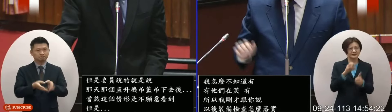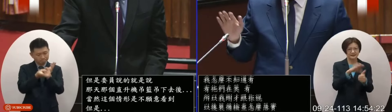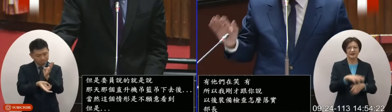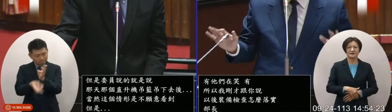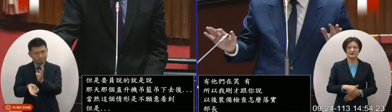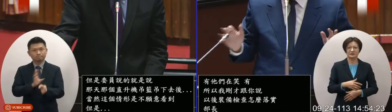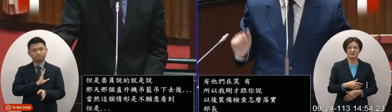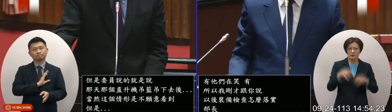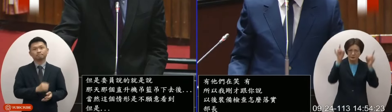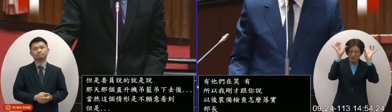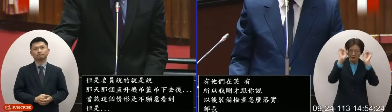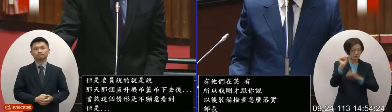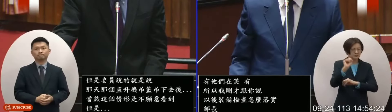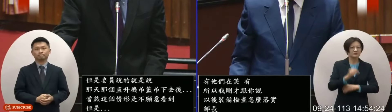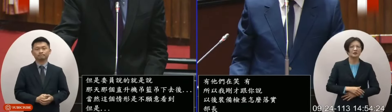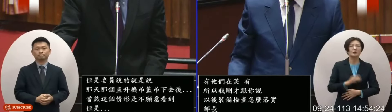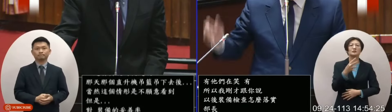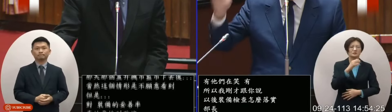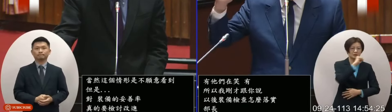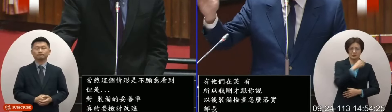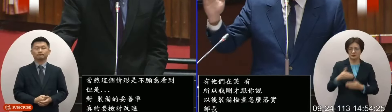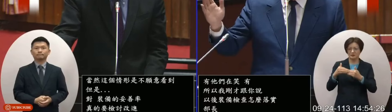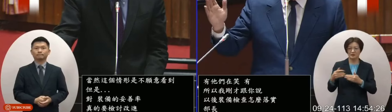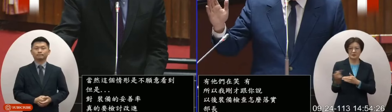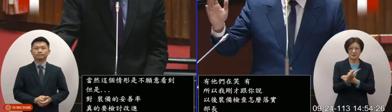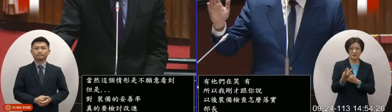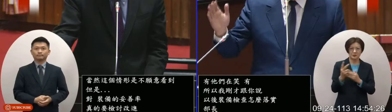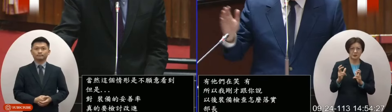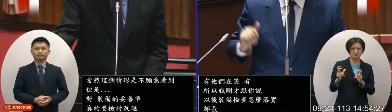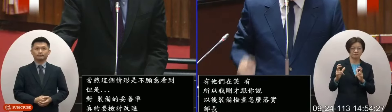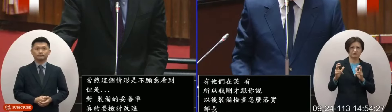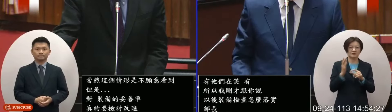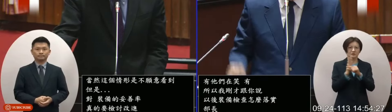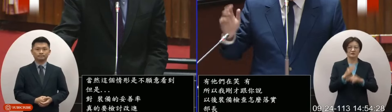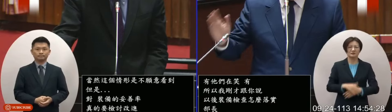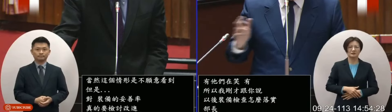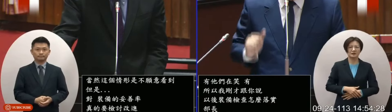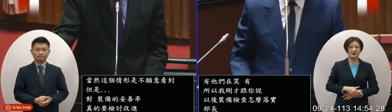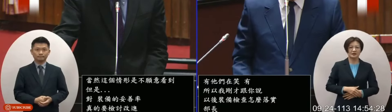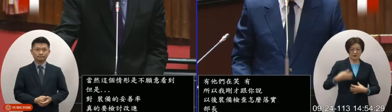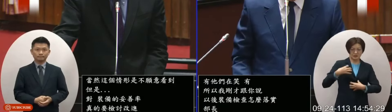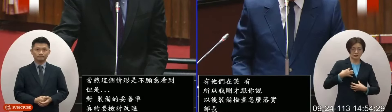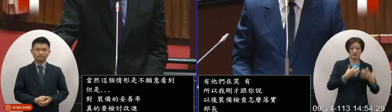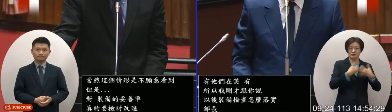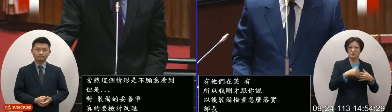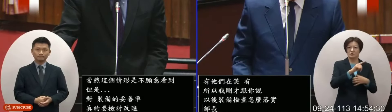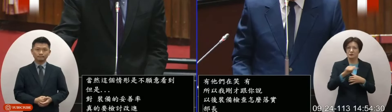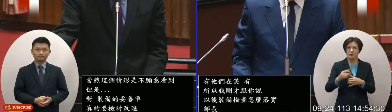卖关切，因为即马两岸真紧张嘛。哦，咱每一个装备，得来拢无简单，拢百姓会看钱